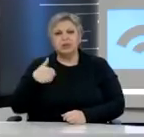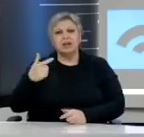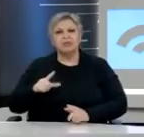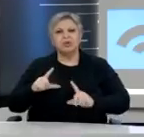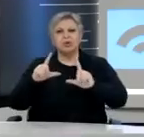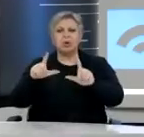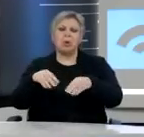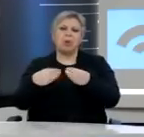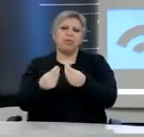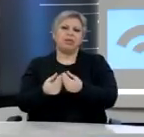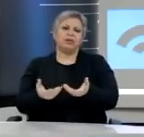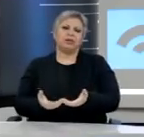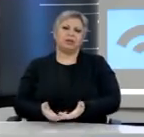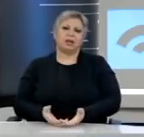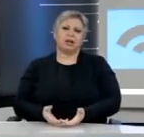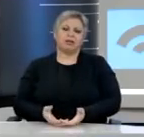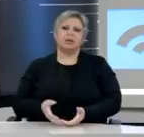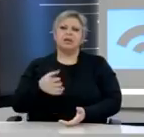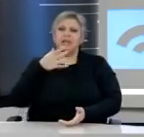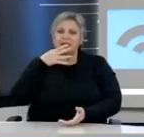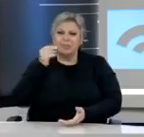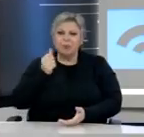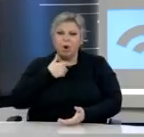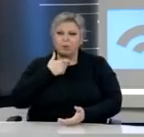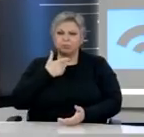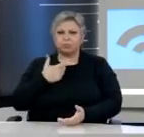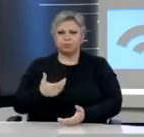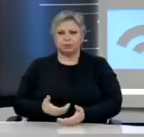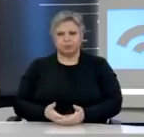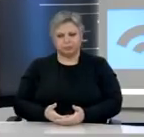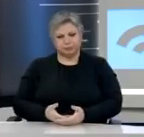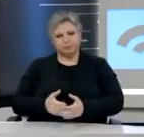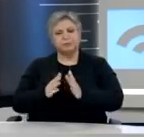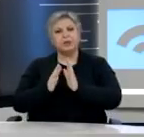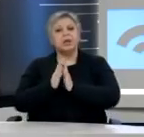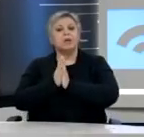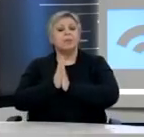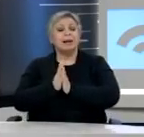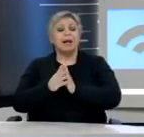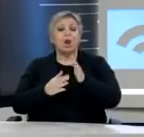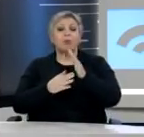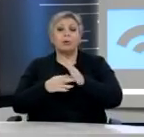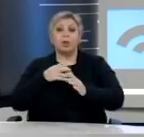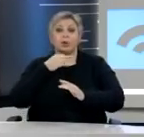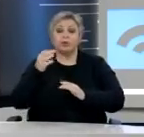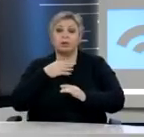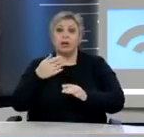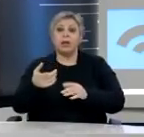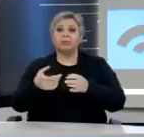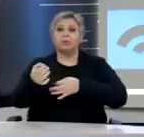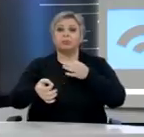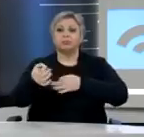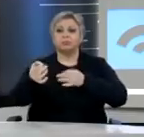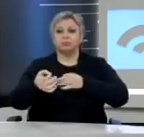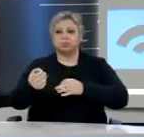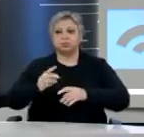θα μου επιτρέψετε όμως... Ελάτε. Θα μου επιτρέψετε... Μην αντιδικείτε, παρακαλώ. Θα μου επιτρέψετε να μιλήσω. Κάντε μου την κάρα. Εγώ σας άκουσα, κύριε